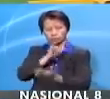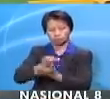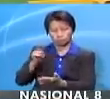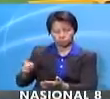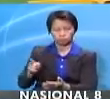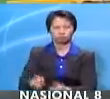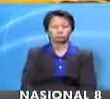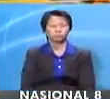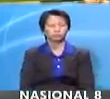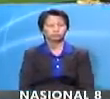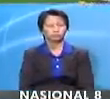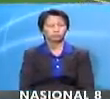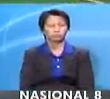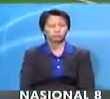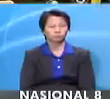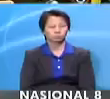ini.